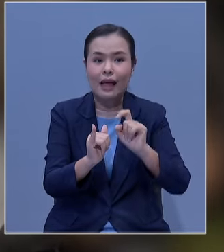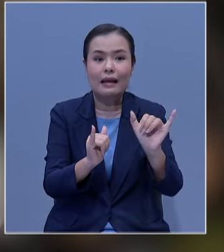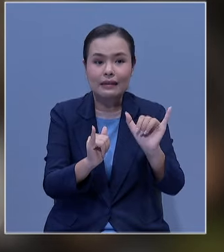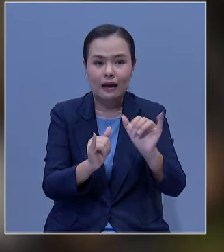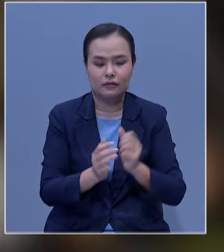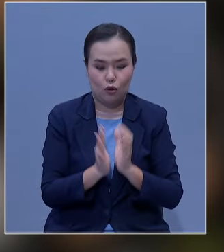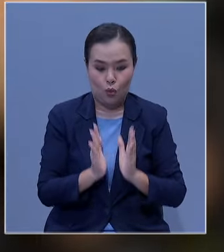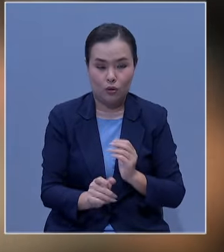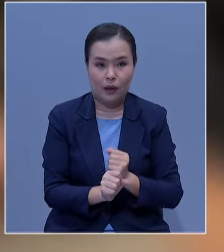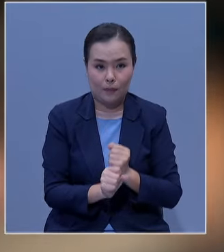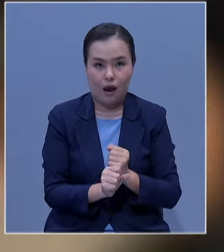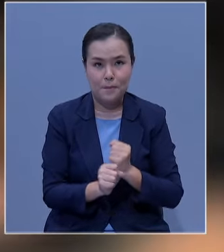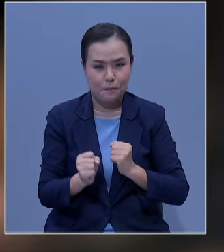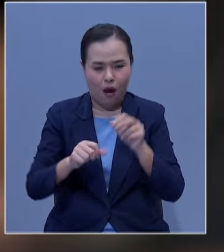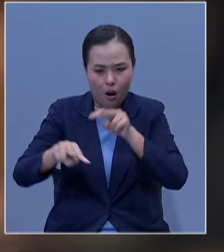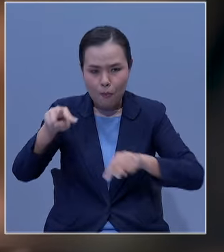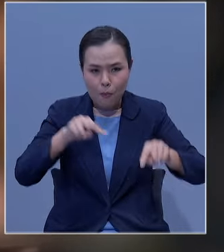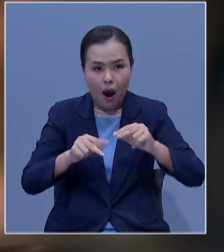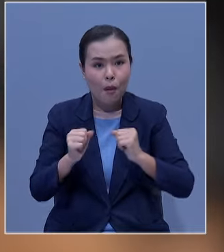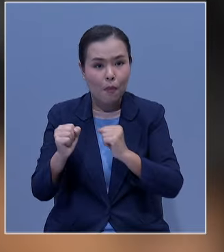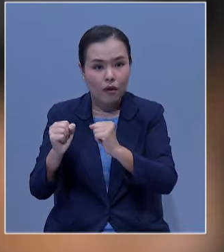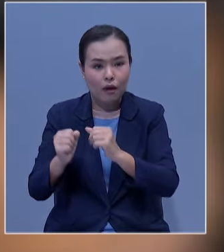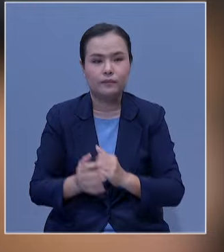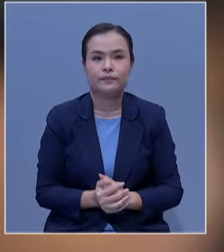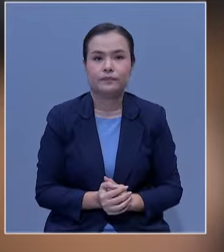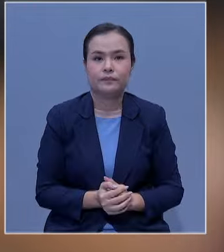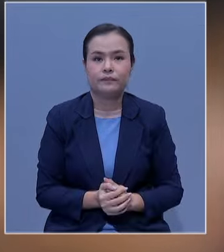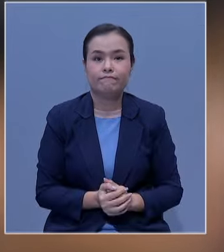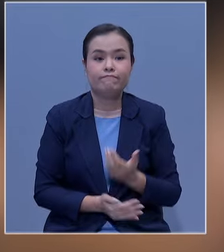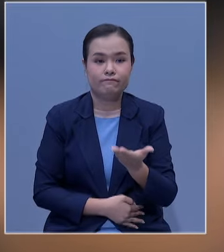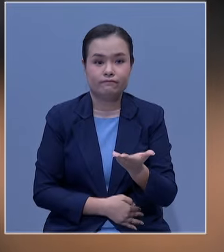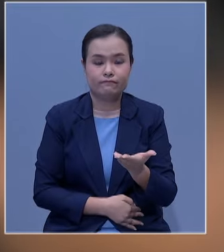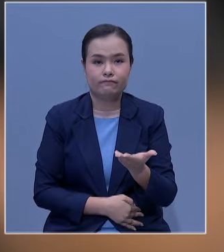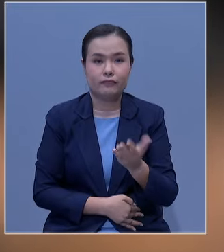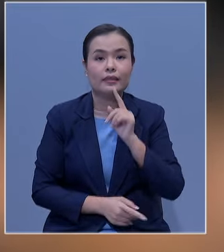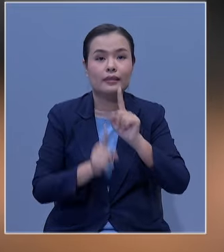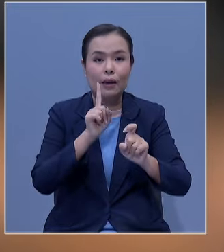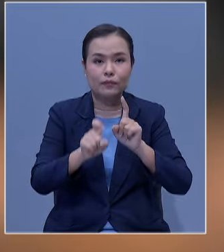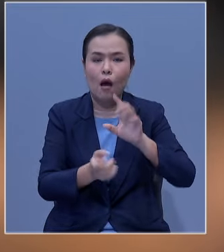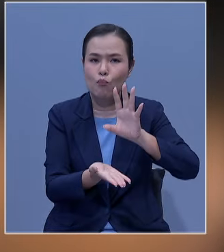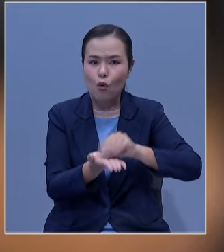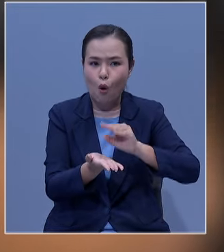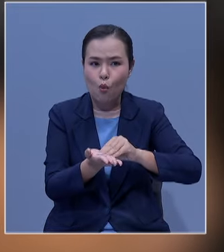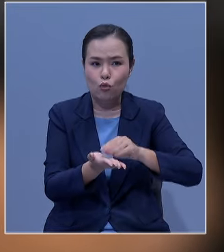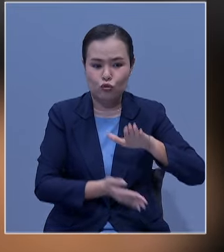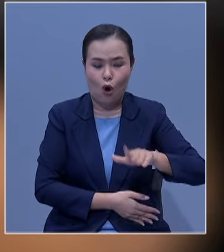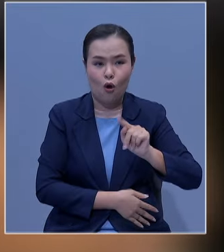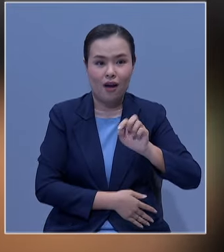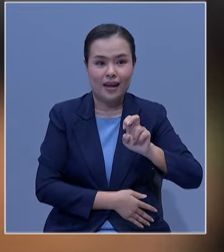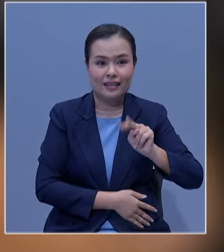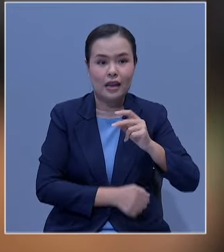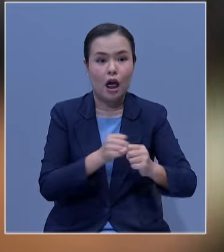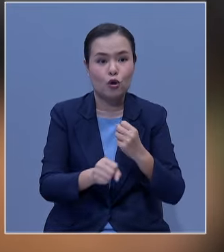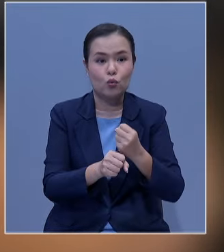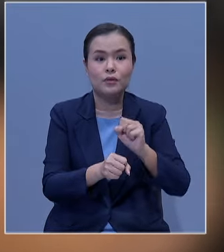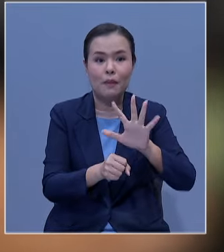ครับแต่ว่าเจ้าหน้าที่ก็ยังคงค้นหากันอยู่อย่างเต็มที่เนี่ยนะครับนี่เป็นช่วงที่เจ้าหน้าที่กำลังสอบถามรายละเอียดจากน้องตินครับอายุ15